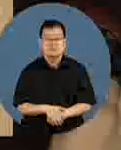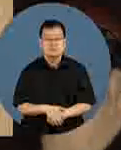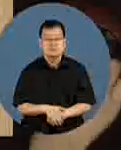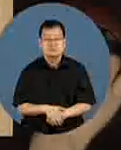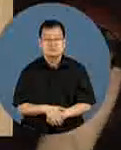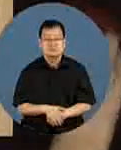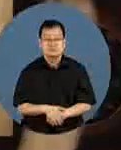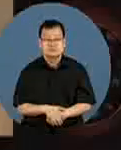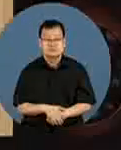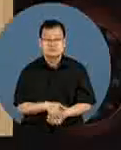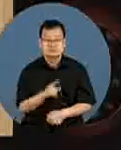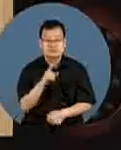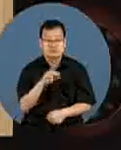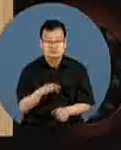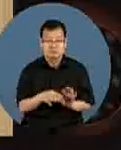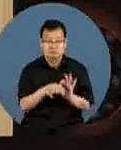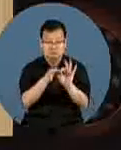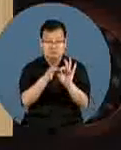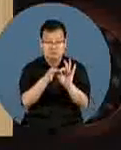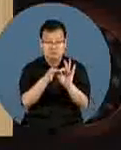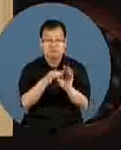들어갑니다. 꽉 있습니다.